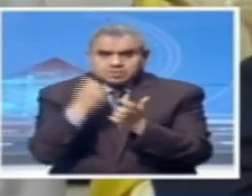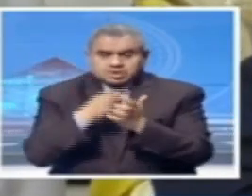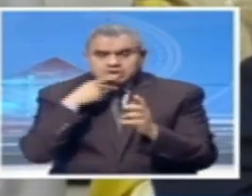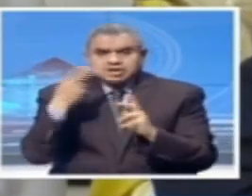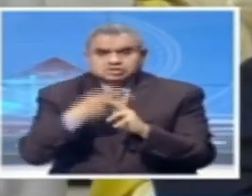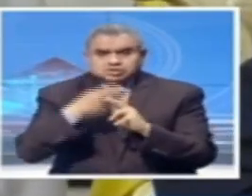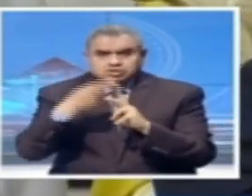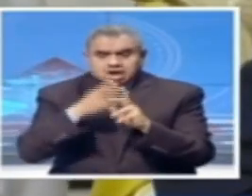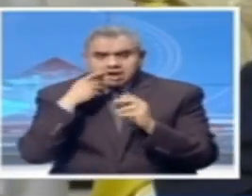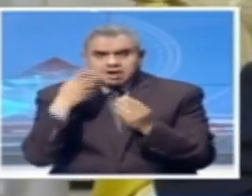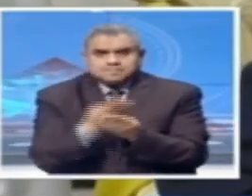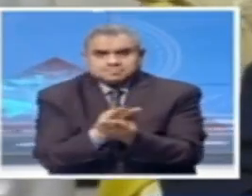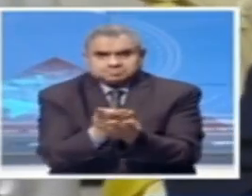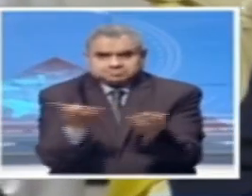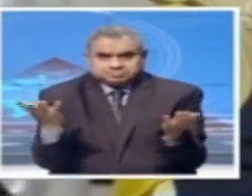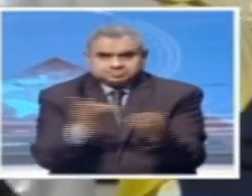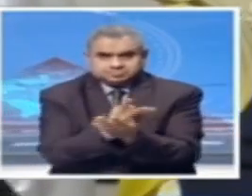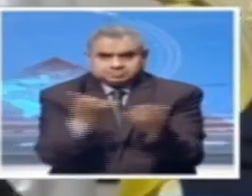فيه، وفعلا احنا